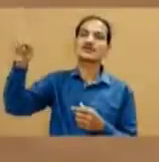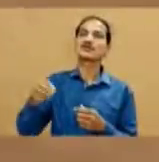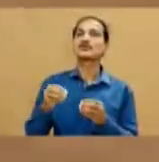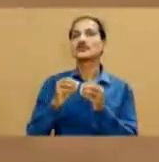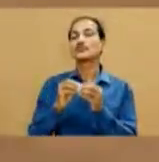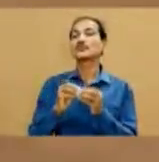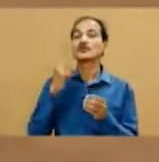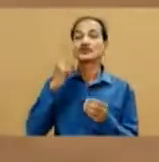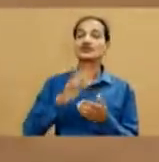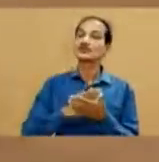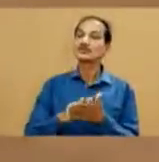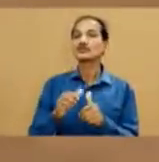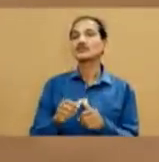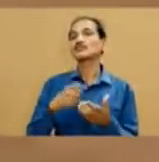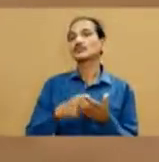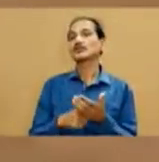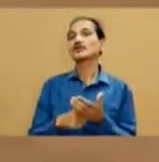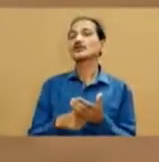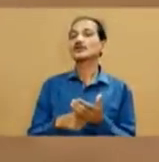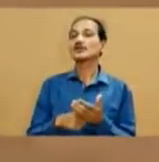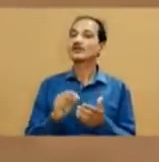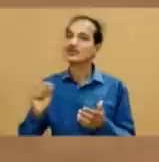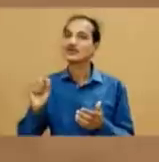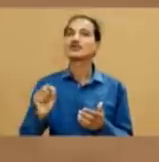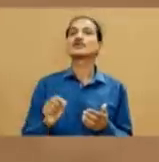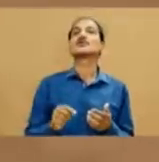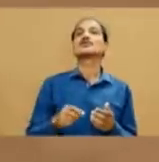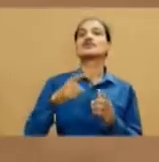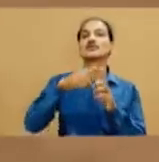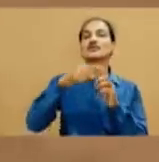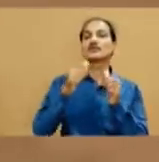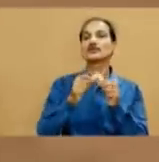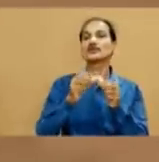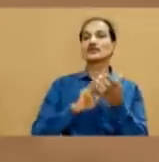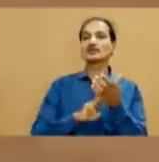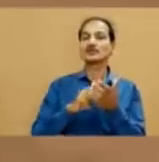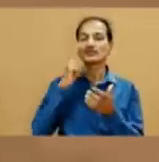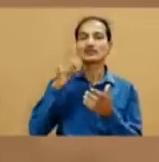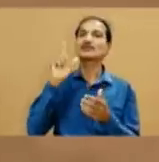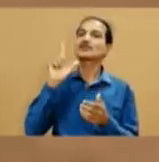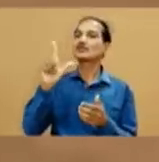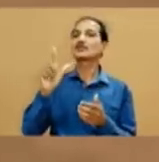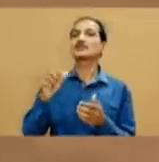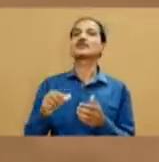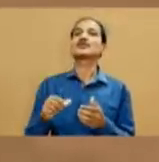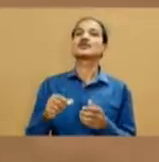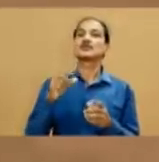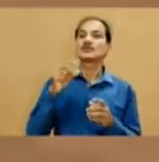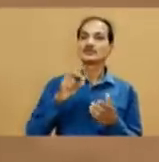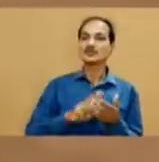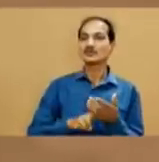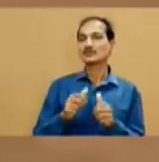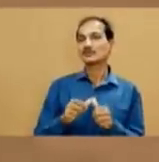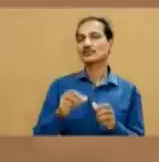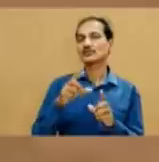କରିବେ। ଏଇଟା ଗୋଟେ ଗର୍ବର ବିଷୟ ଆମ ପାଇଁ କି ଆମେ ଆମର ଯେ ଭାଇମାନେ ଅଛନ୍ତି ଝାଡ଼ଖଣ୍ଡରେ କି ବିହାରରେ କି ତାମିଲନାଡ଼ୁରେ, ସେମାନଙ୍କ